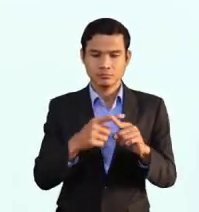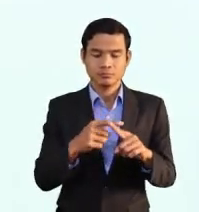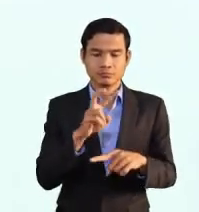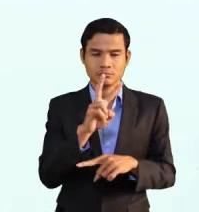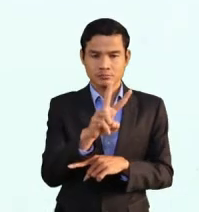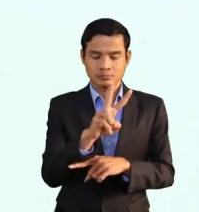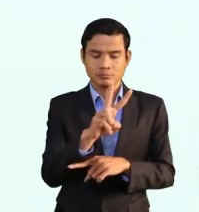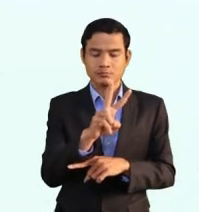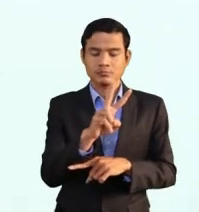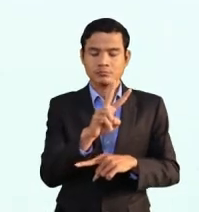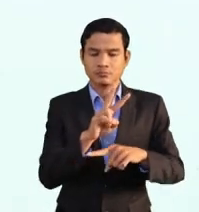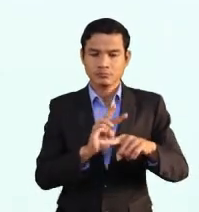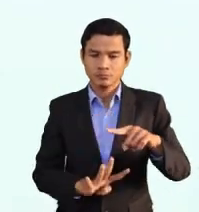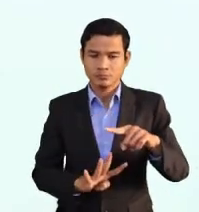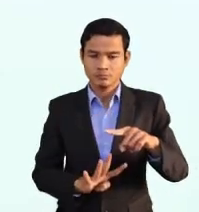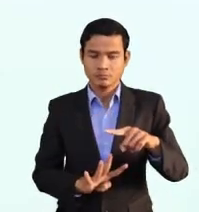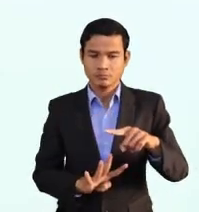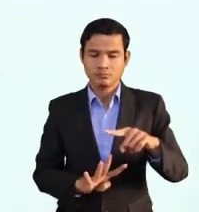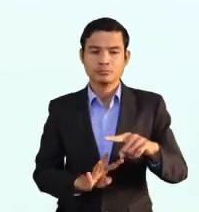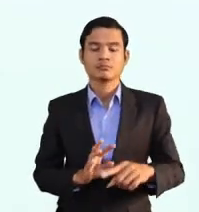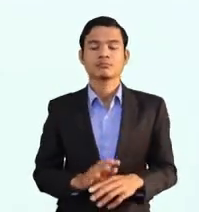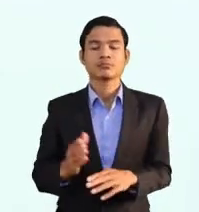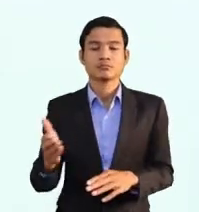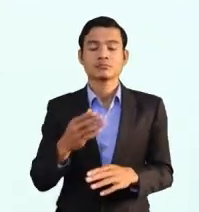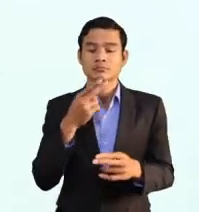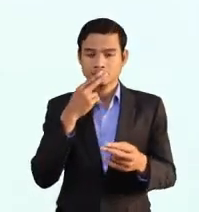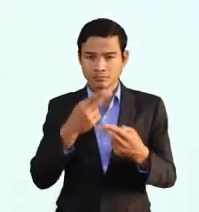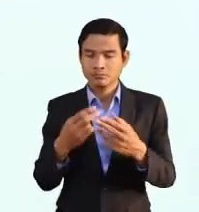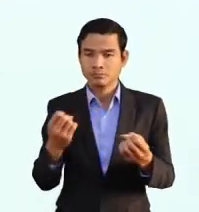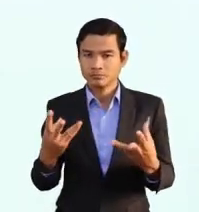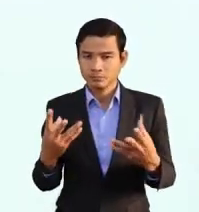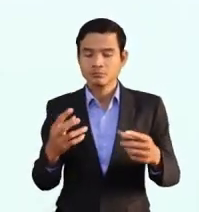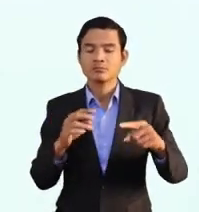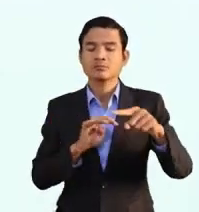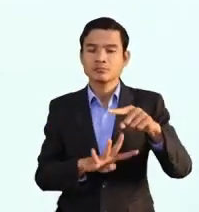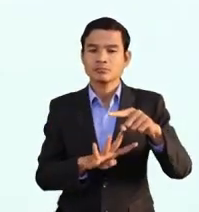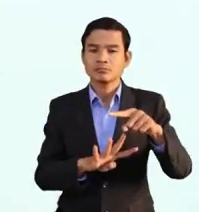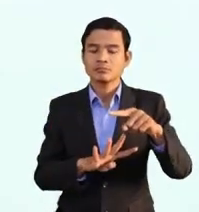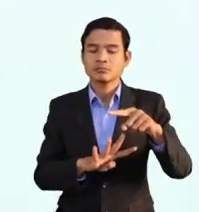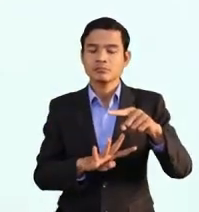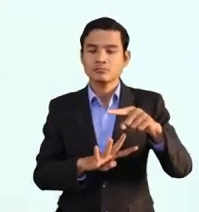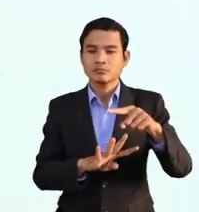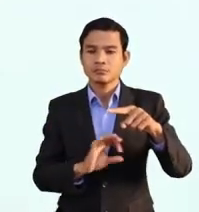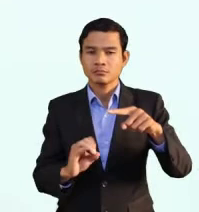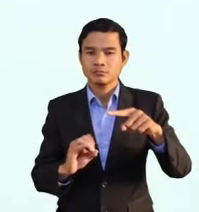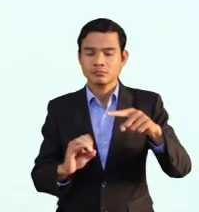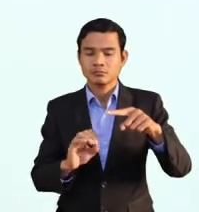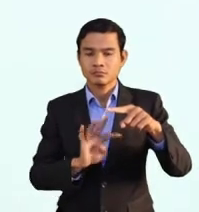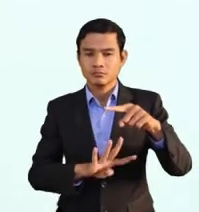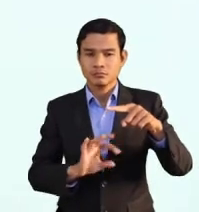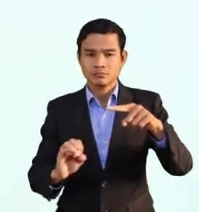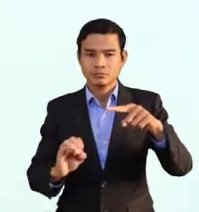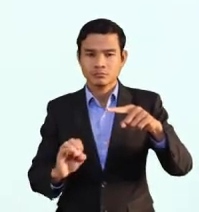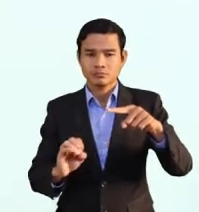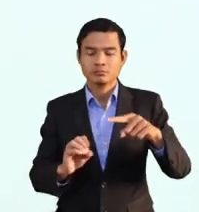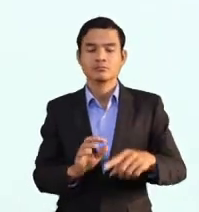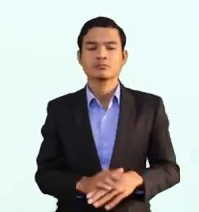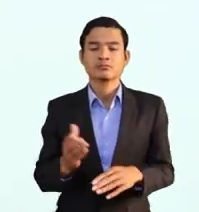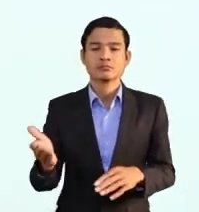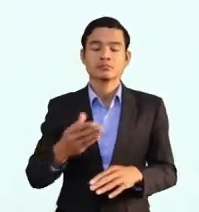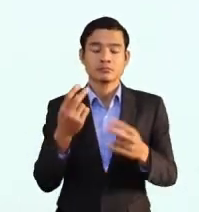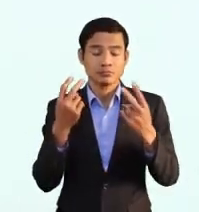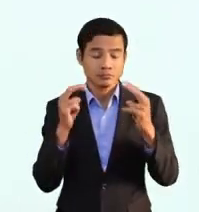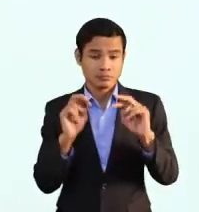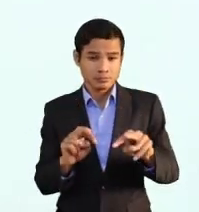pì đón buồn. Chẳng chùm lại bảo mạng con. Chà, chùm lại cứ sái sập. Chẳng con sẵn kết mơ